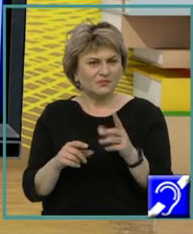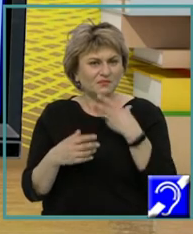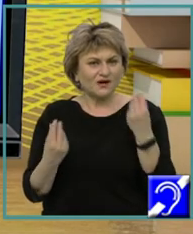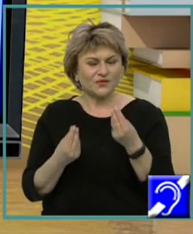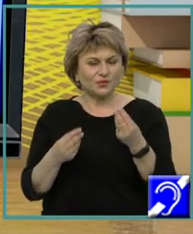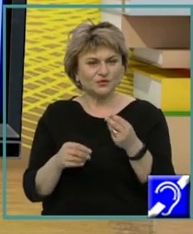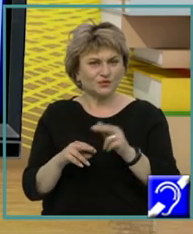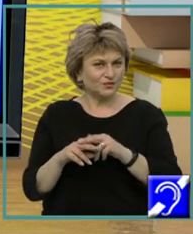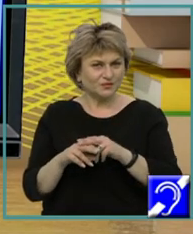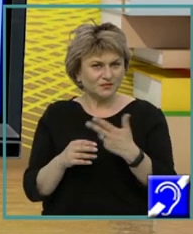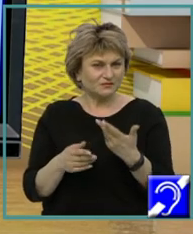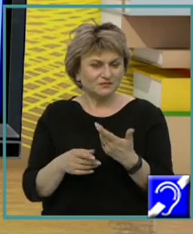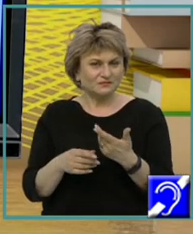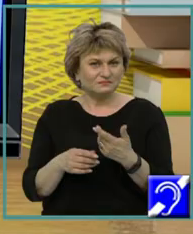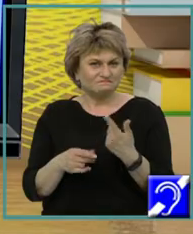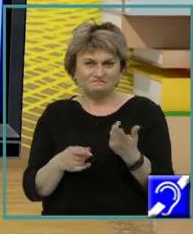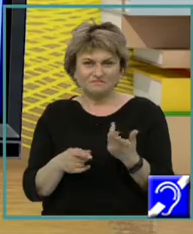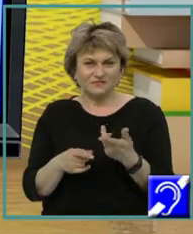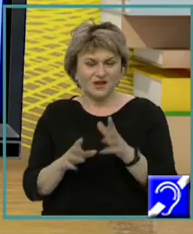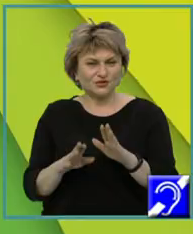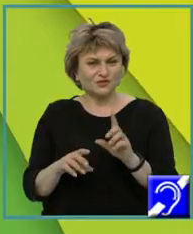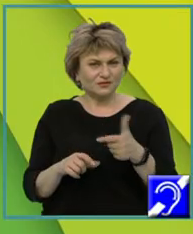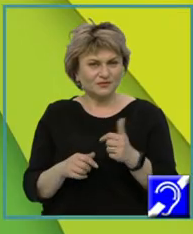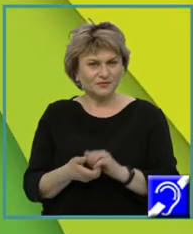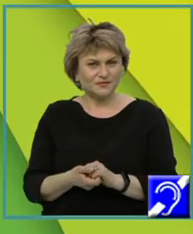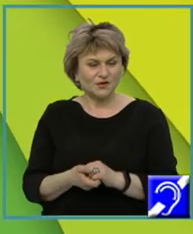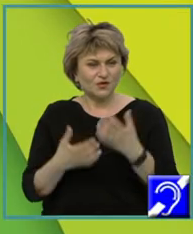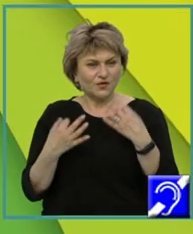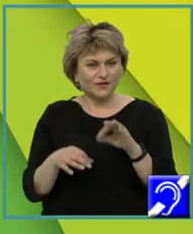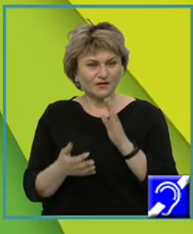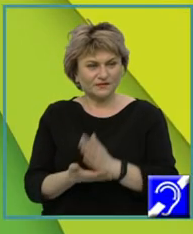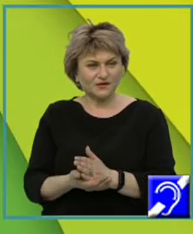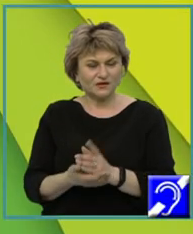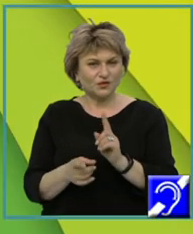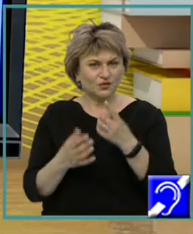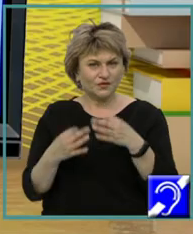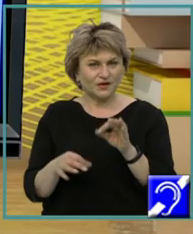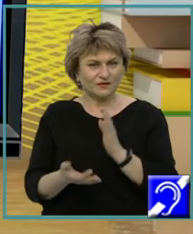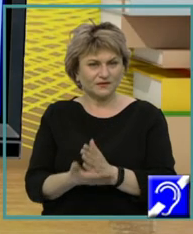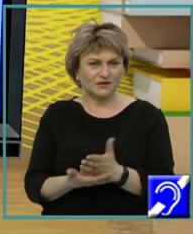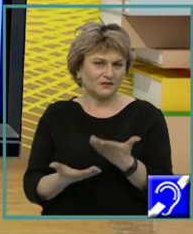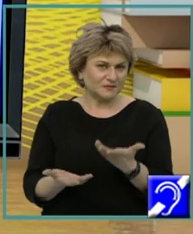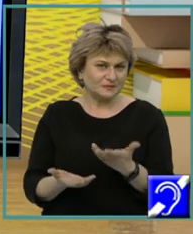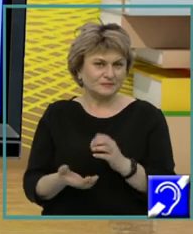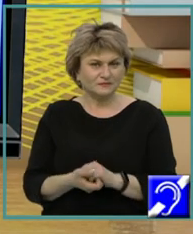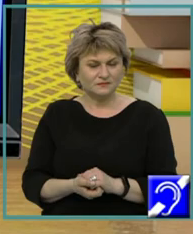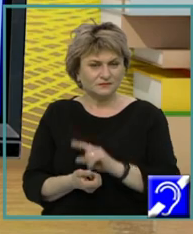de portretizarea lui Lavi mă mai rar așa că o fi adevărat nu fie adevărat